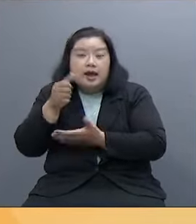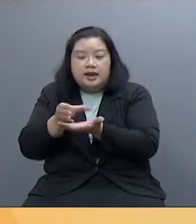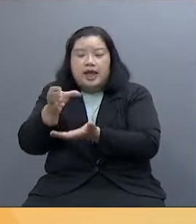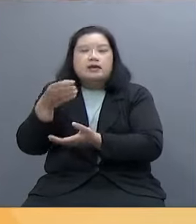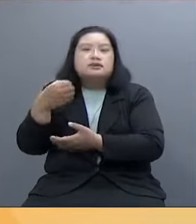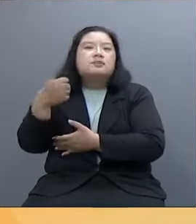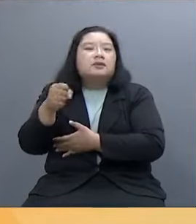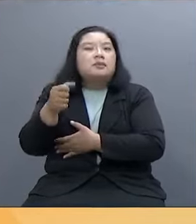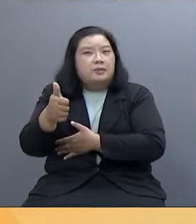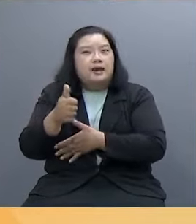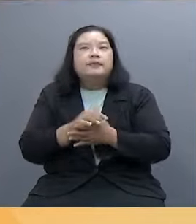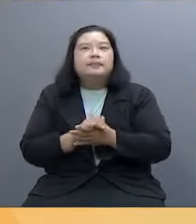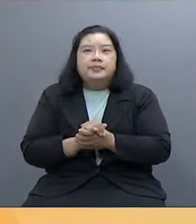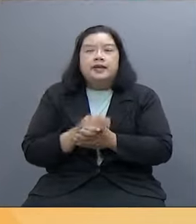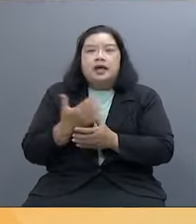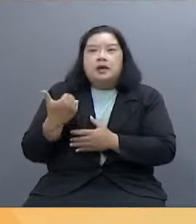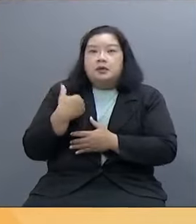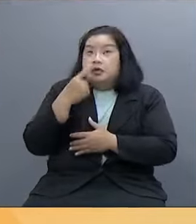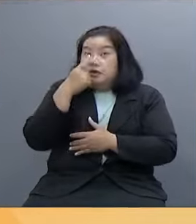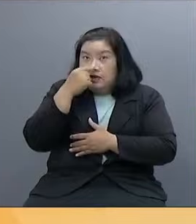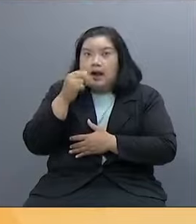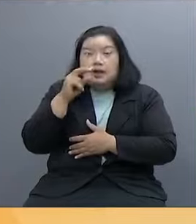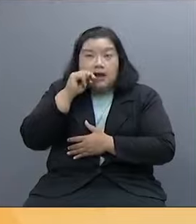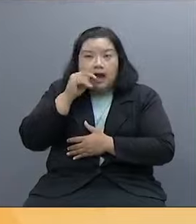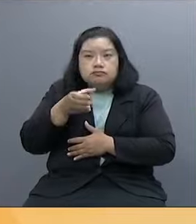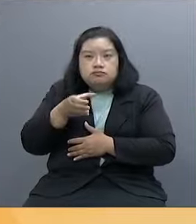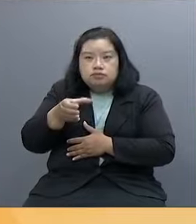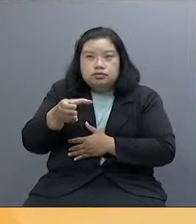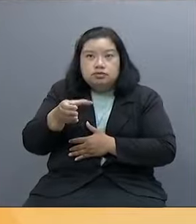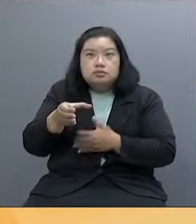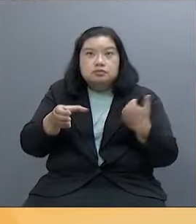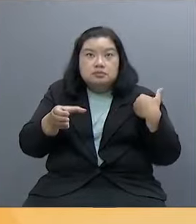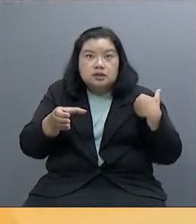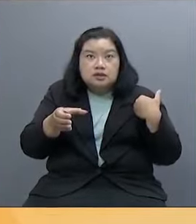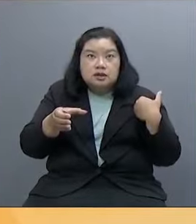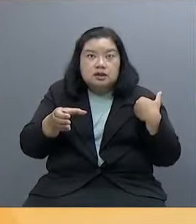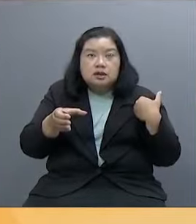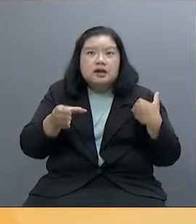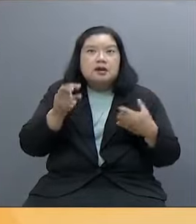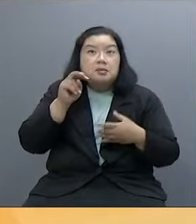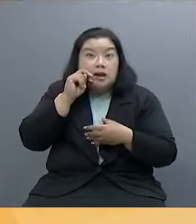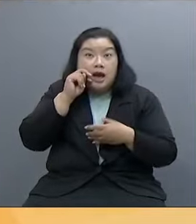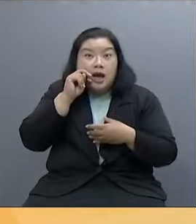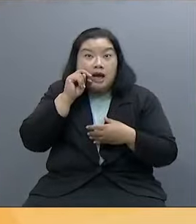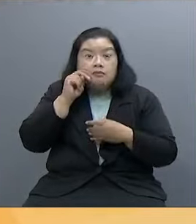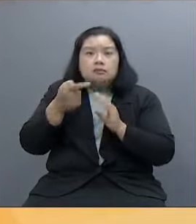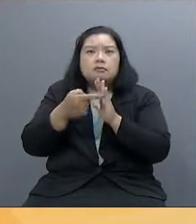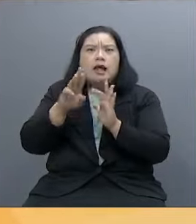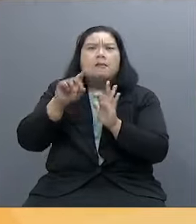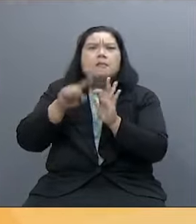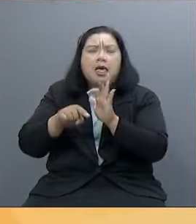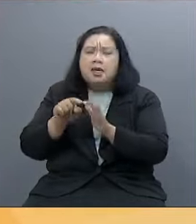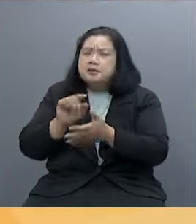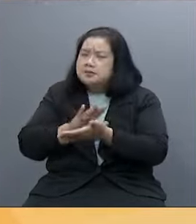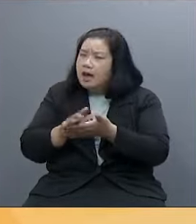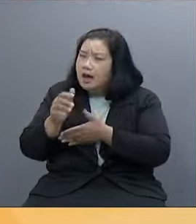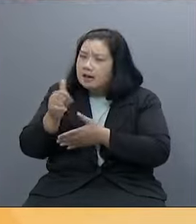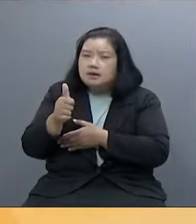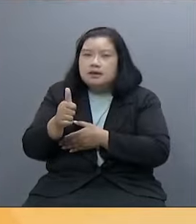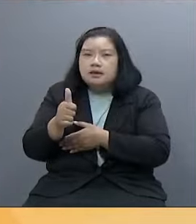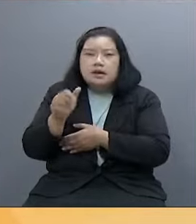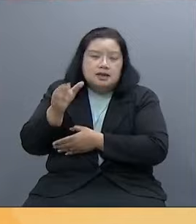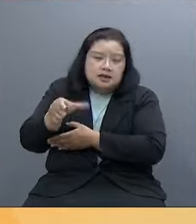หรือเปล่าฝรั่งคนนึงนะคะเติมน้ำเหมือนกันแต่เอาน้ำที ่เป็นน้ำแร่ เป็นน้ำแร่ ดังนั้นจะมาเป็นสงกรานต์เหมือนกันไม่ได